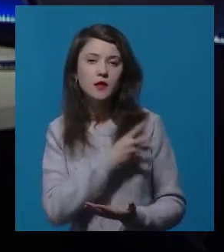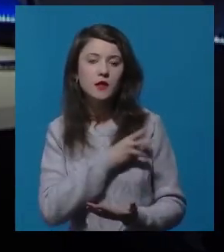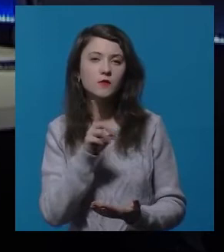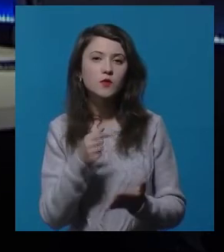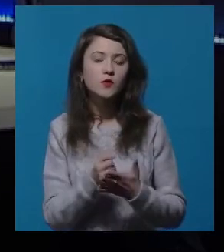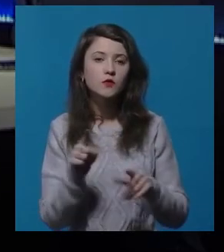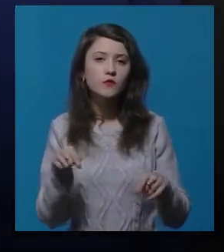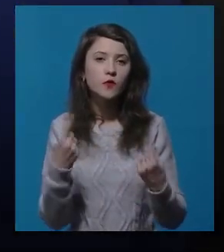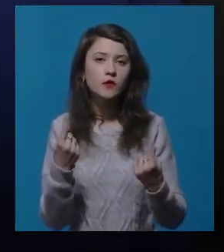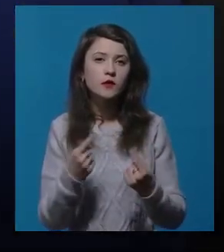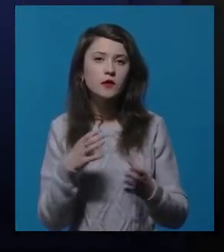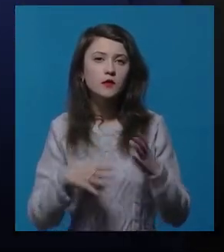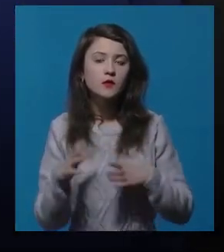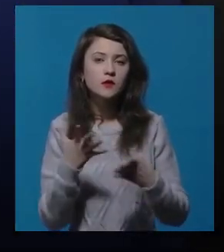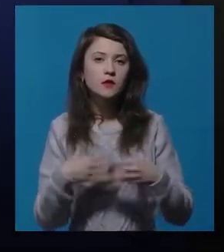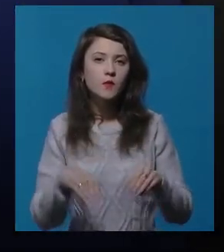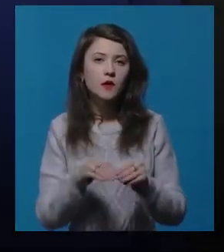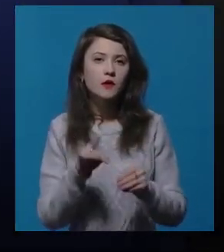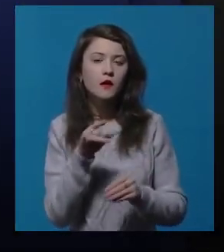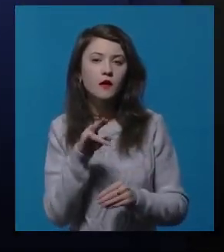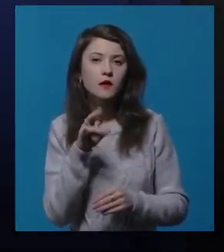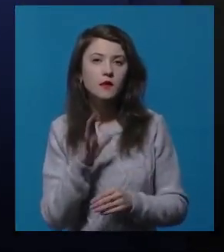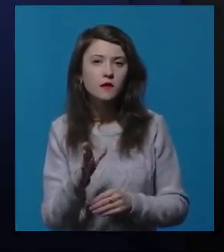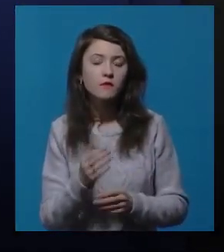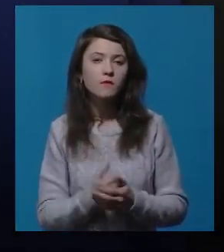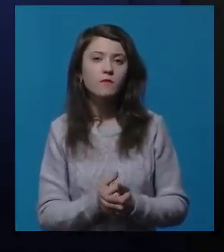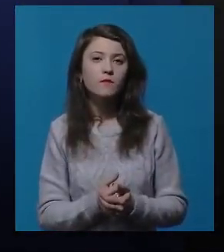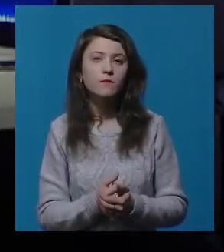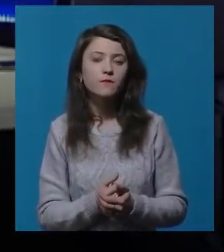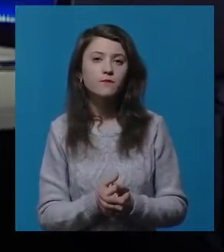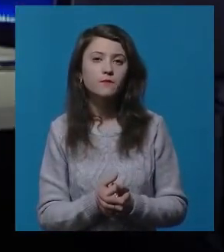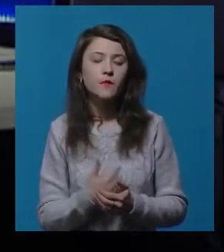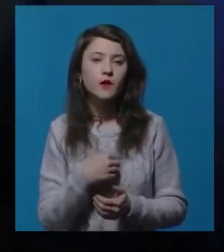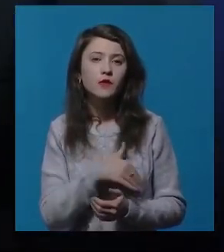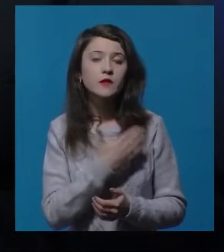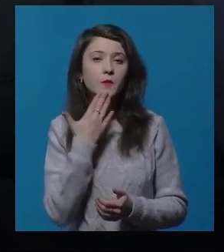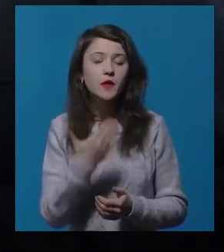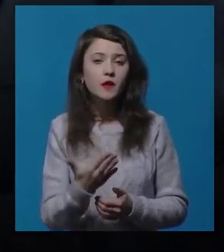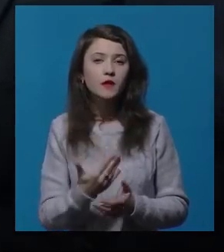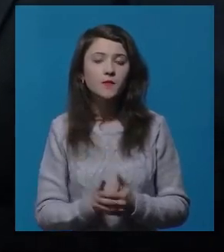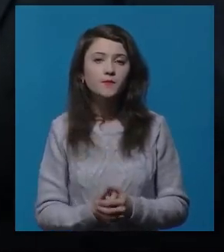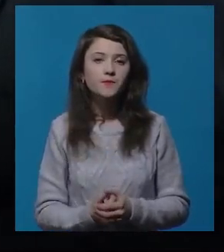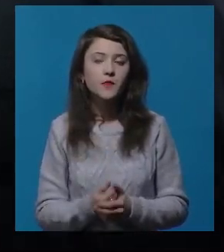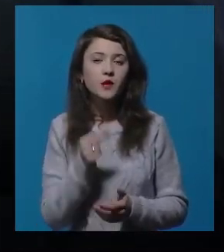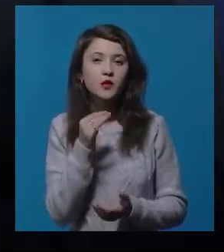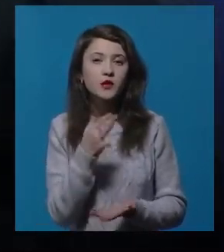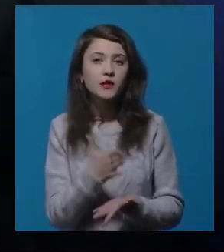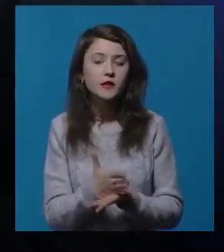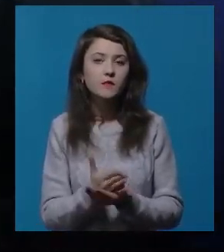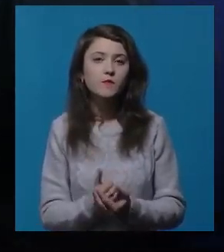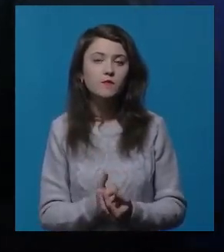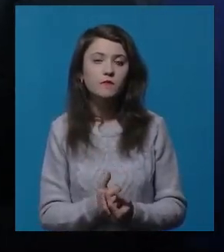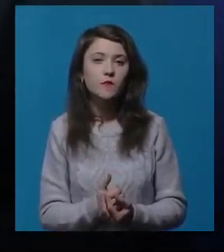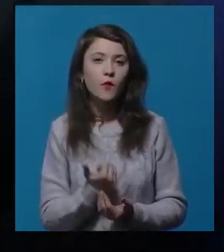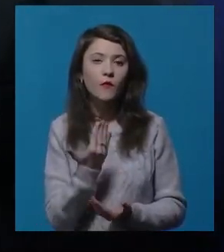створення інституту сімейних радників, громадських радників. Тобто... Я, власне, хотів запитати, та чи є, власне, в ваших